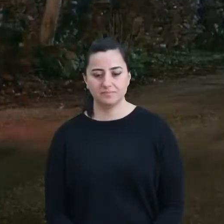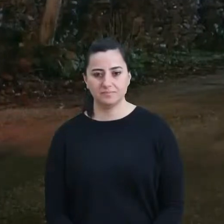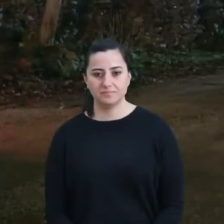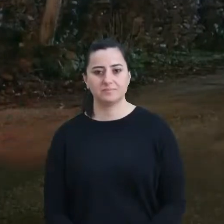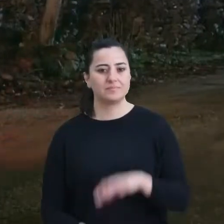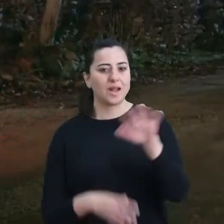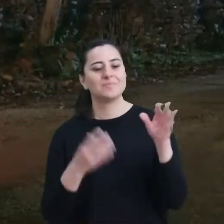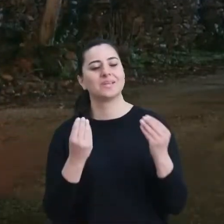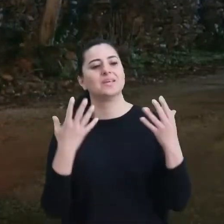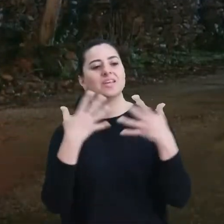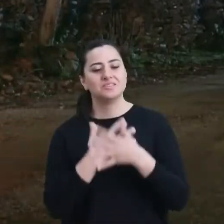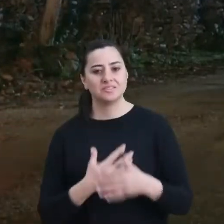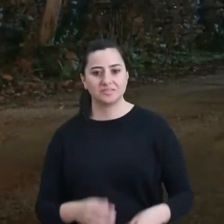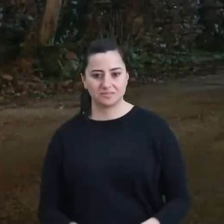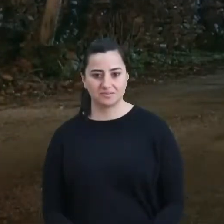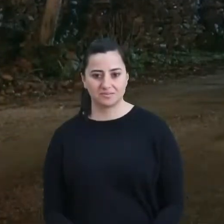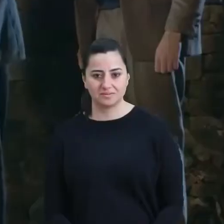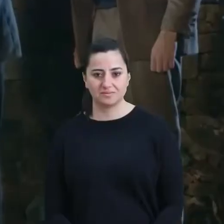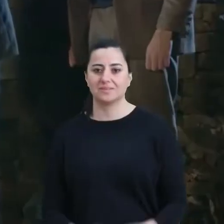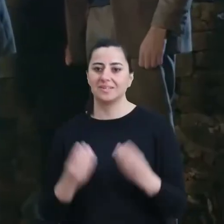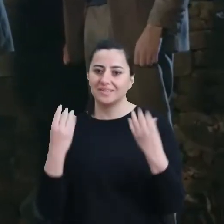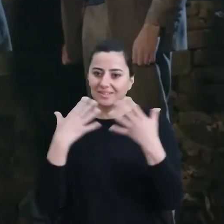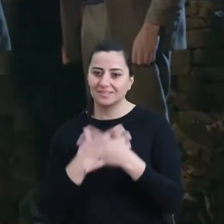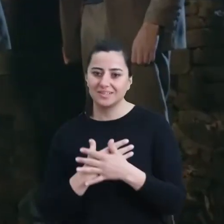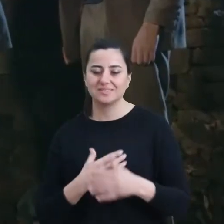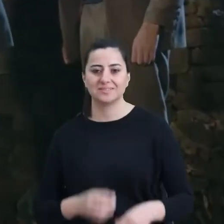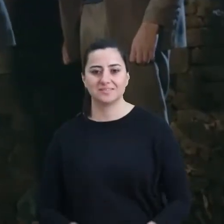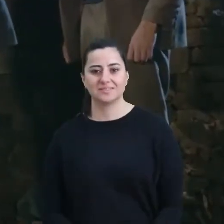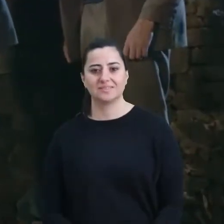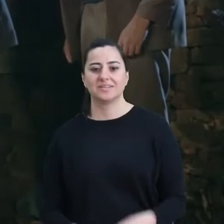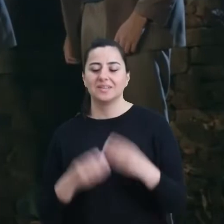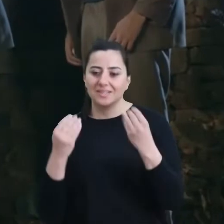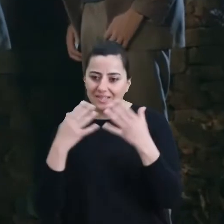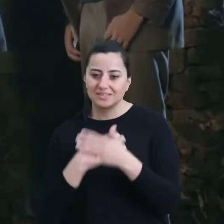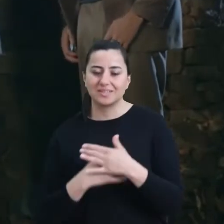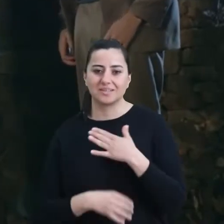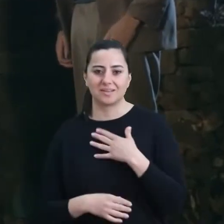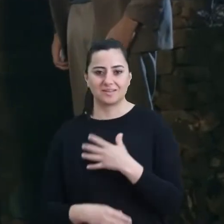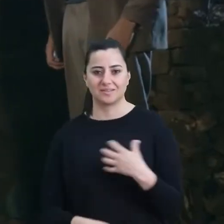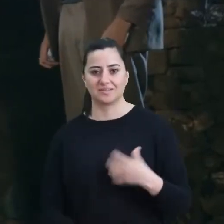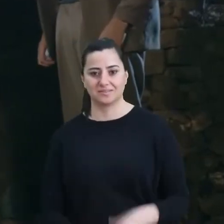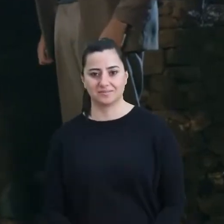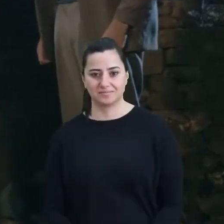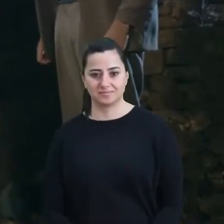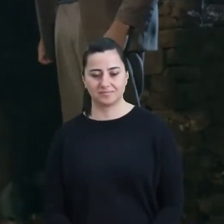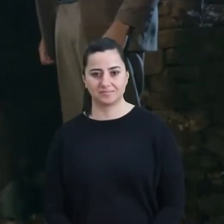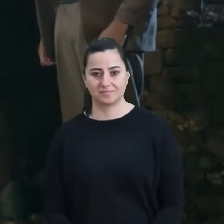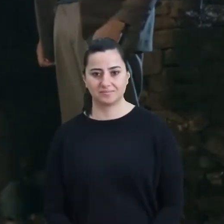Hadi iyi geceler. Hadi iyi geceler ana. İyi geceler Hafize teyze.